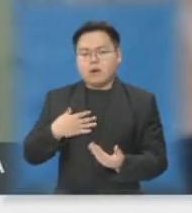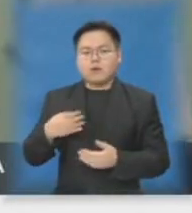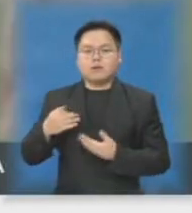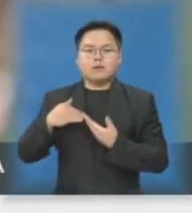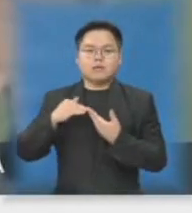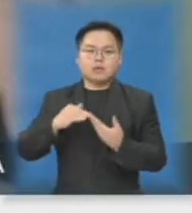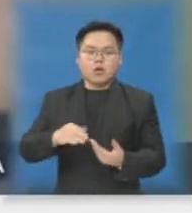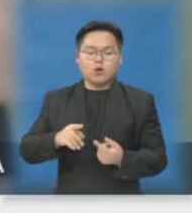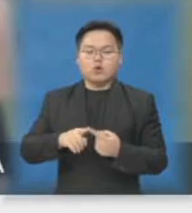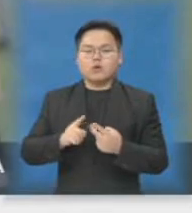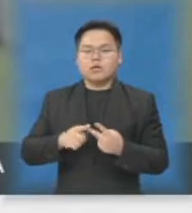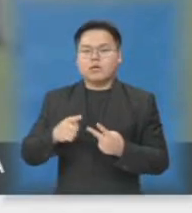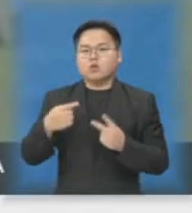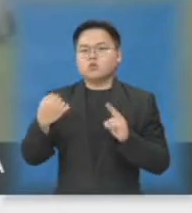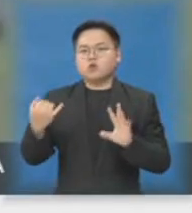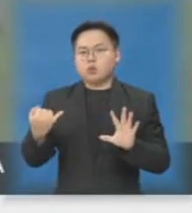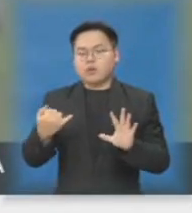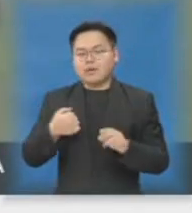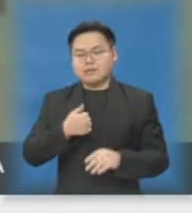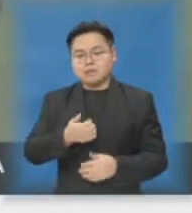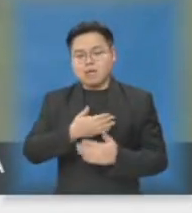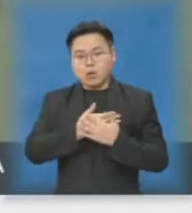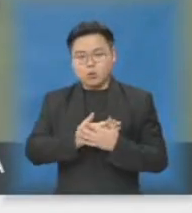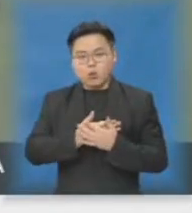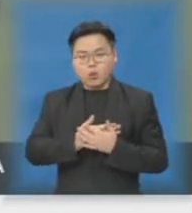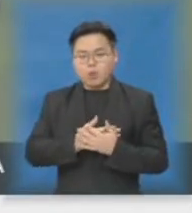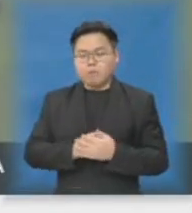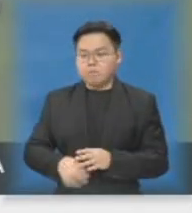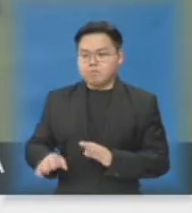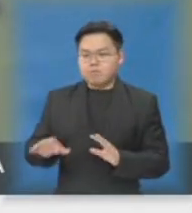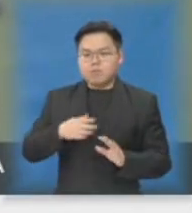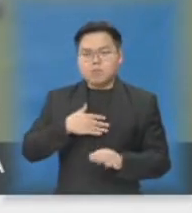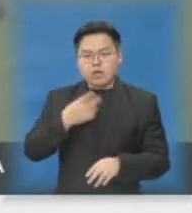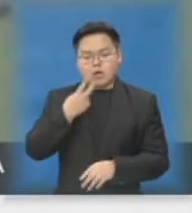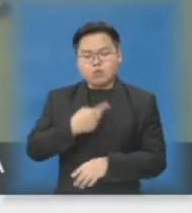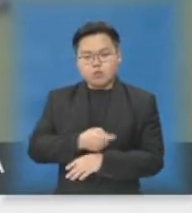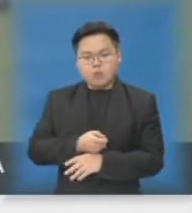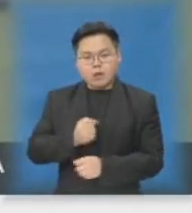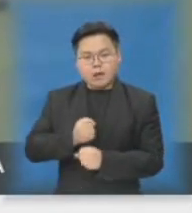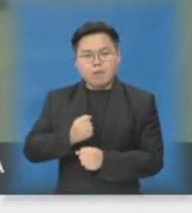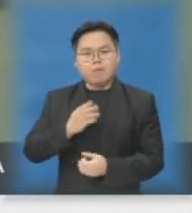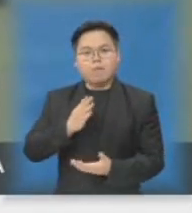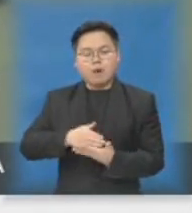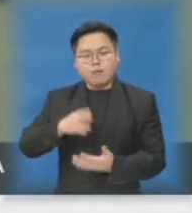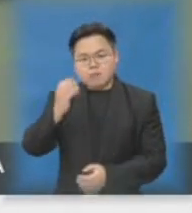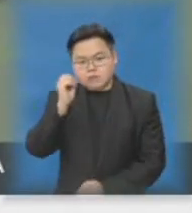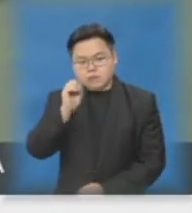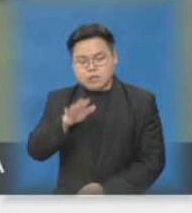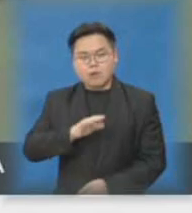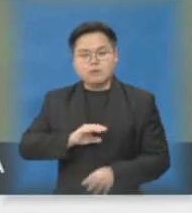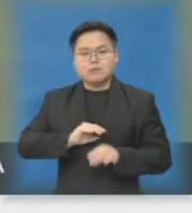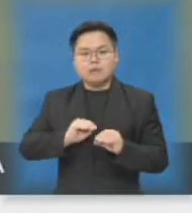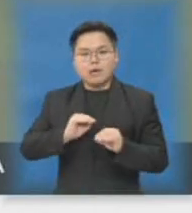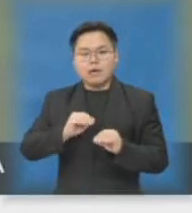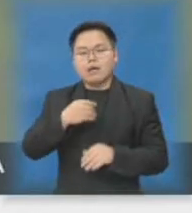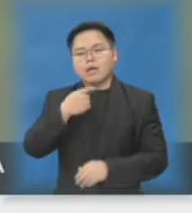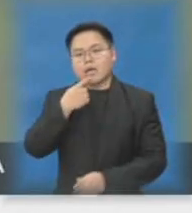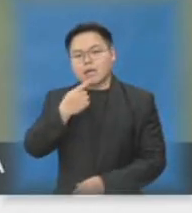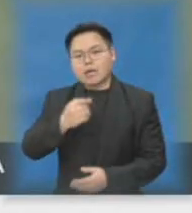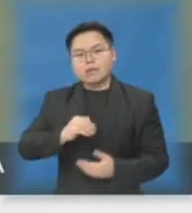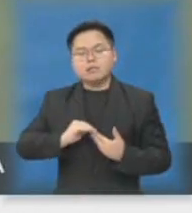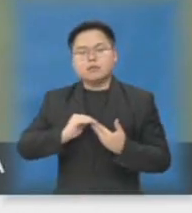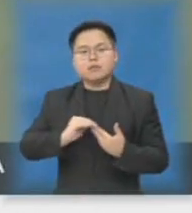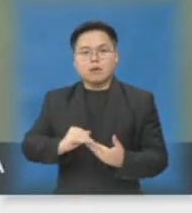гадна 6 сайн дурын байгууллагууд ирж өөрийнхөө байгууллагыг одоо оюутан залуучуудад танилцуулаад манад одоо ийм сайн дурын